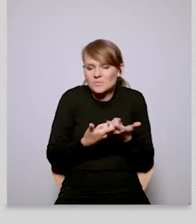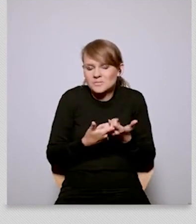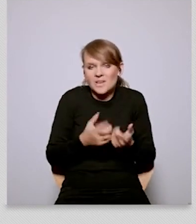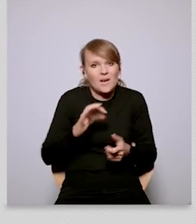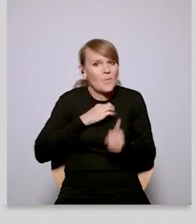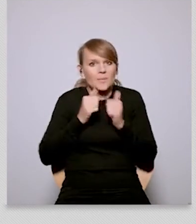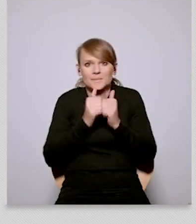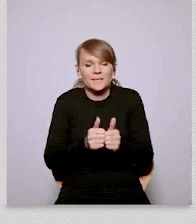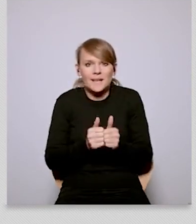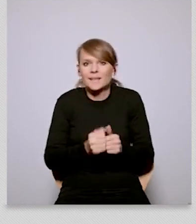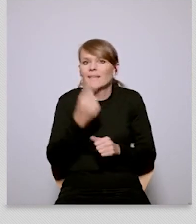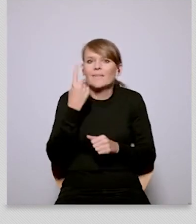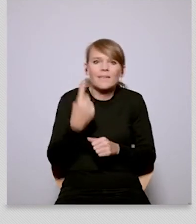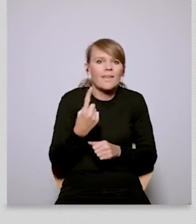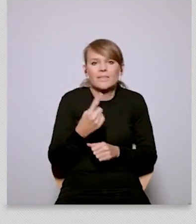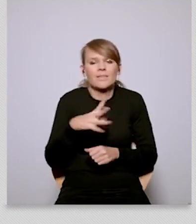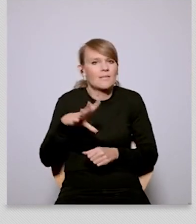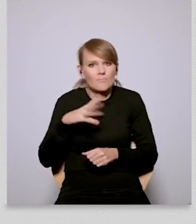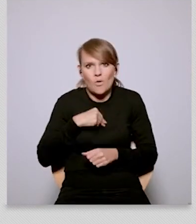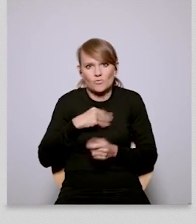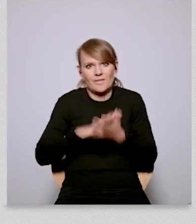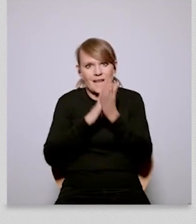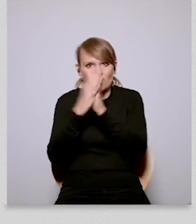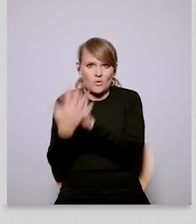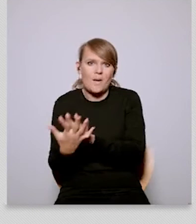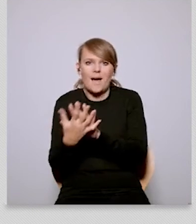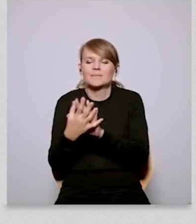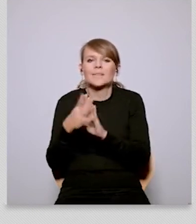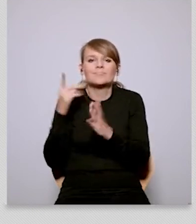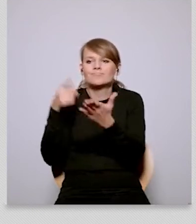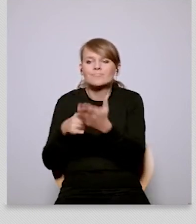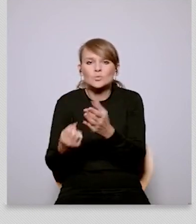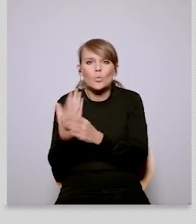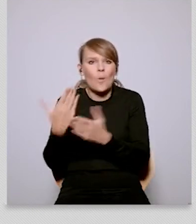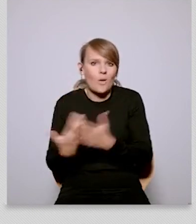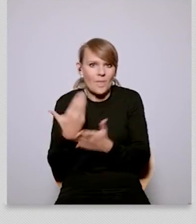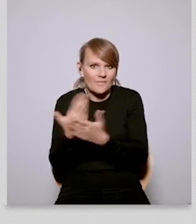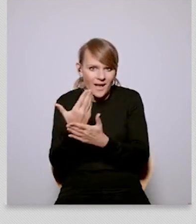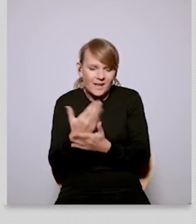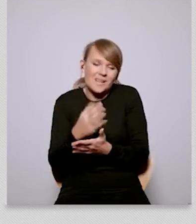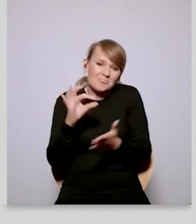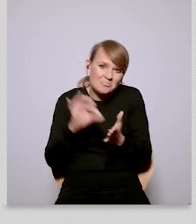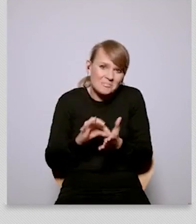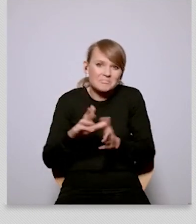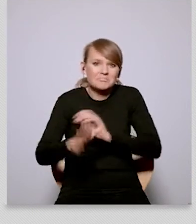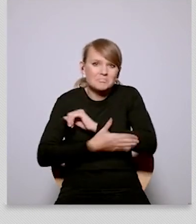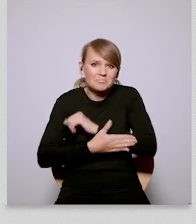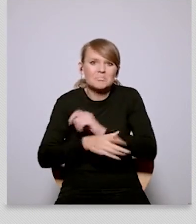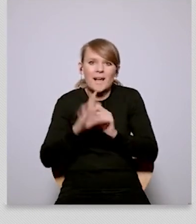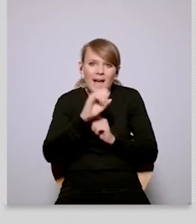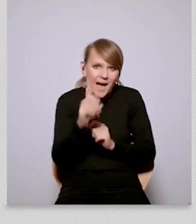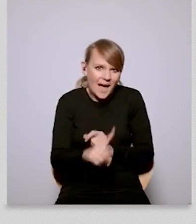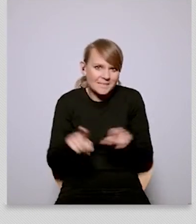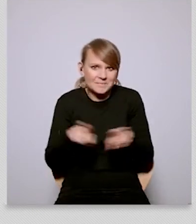jedyną ścieżką jest transformacja w stronę źródeł odnawialnych w oparciu pewnie o źródła gazowe również